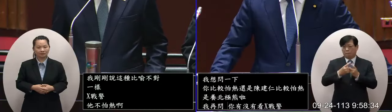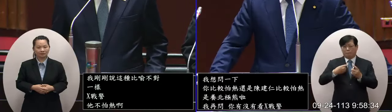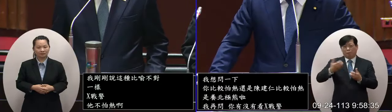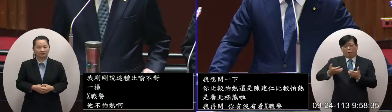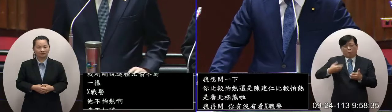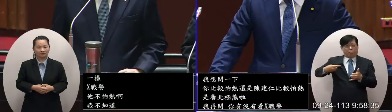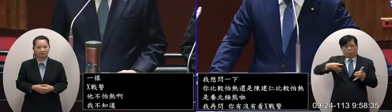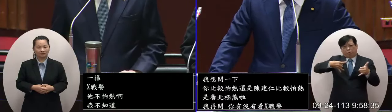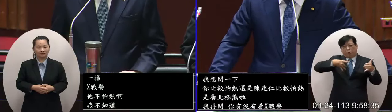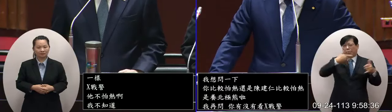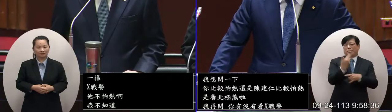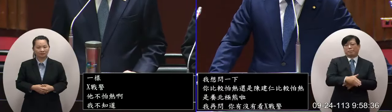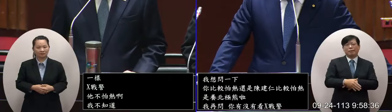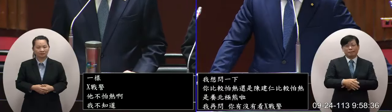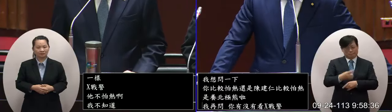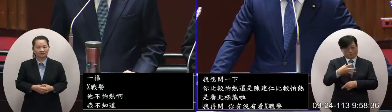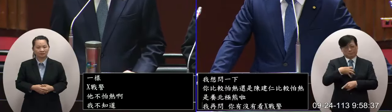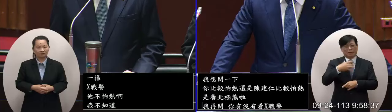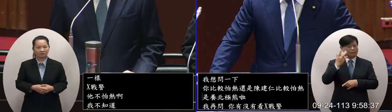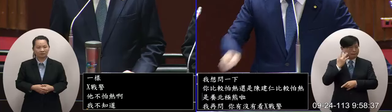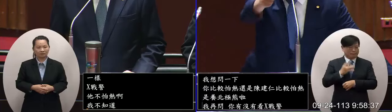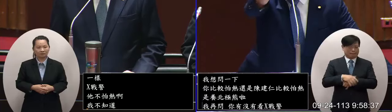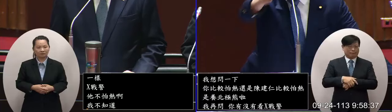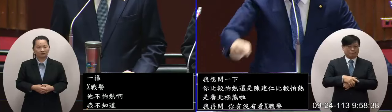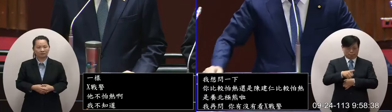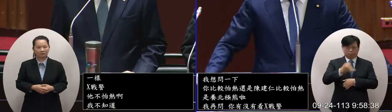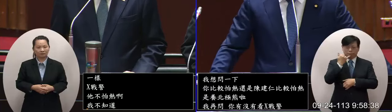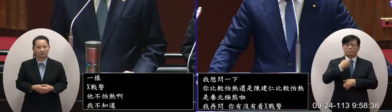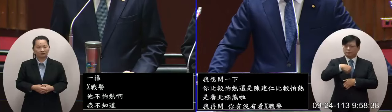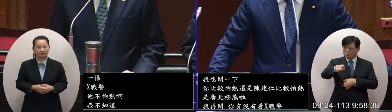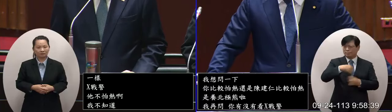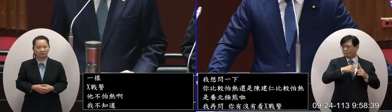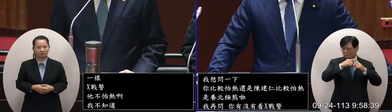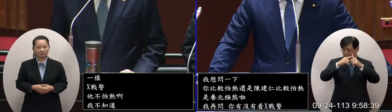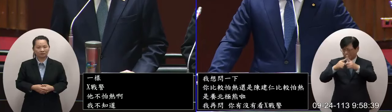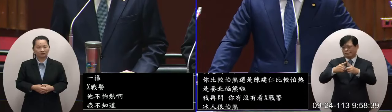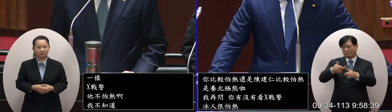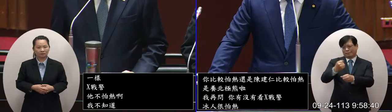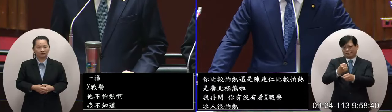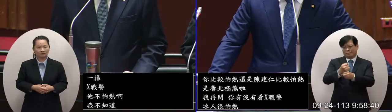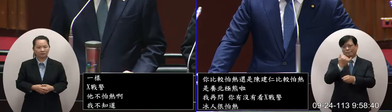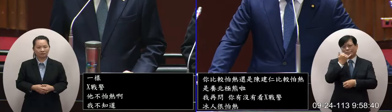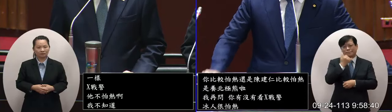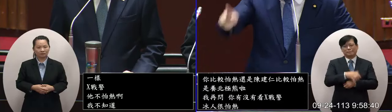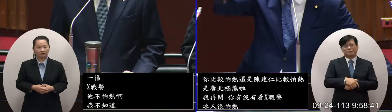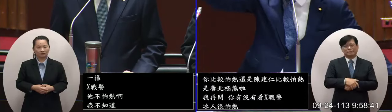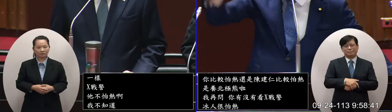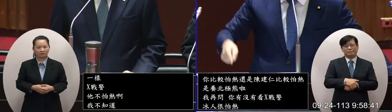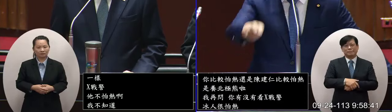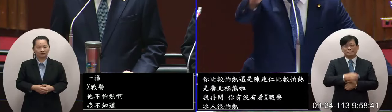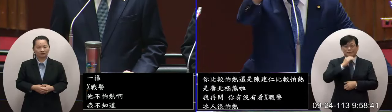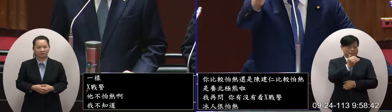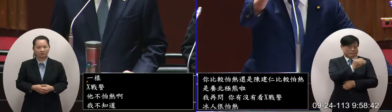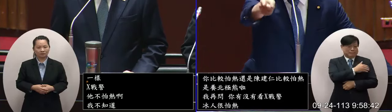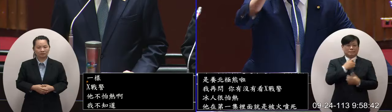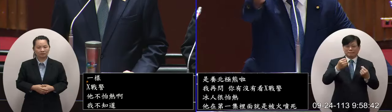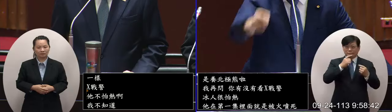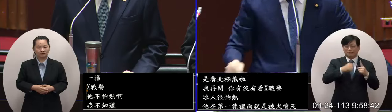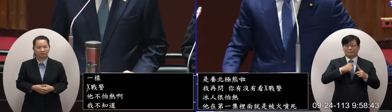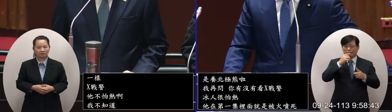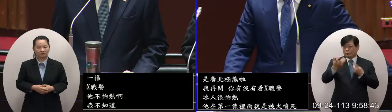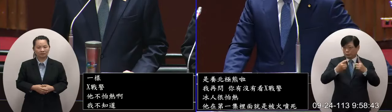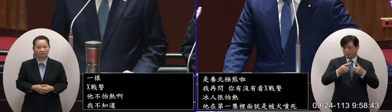喷死的啦，很怕热啦。你可以去应征 X 战警的冰人啦。我们的陈建仁可以应征 X